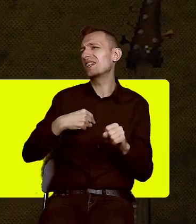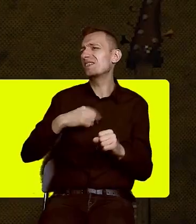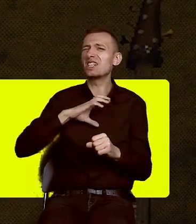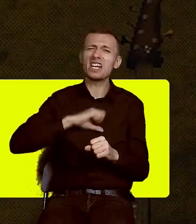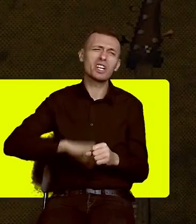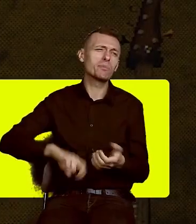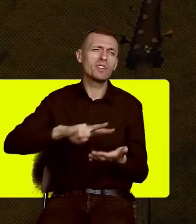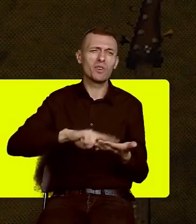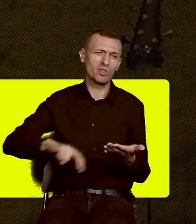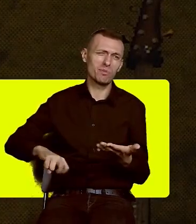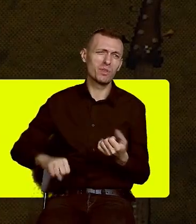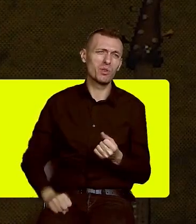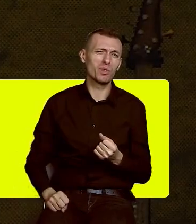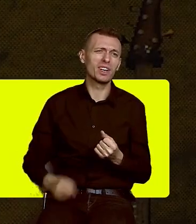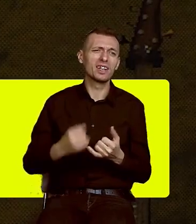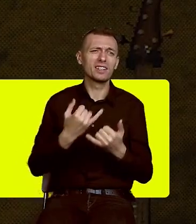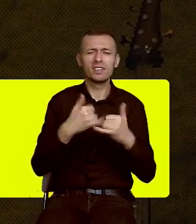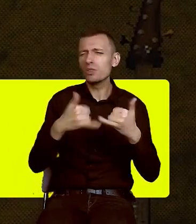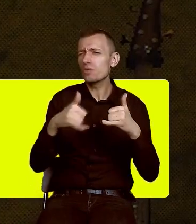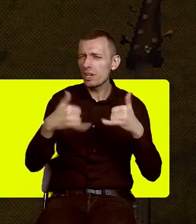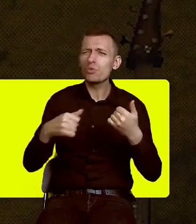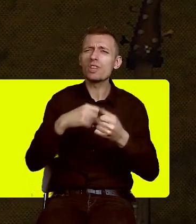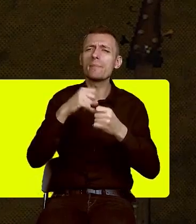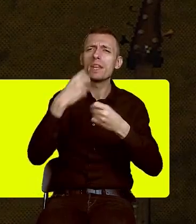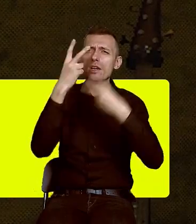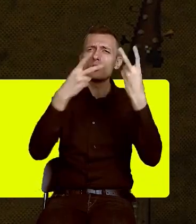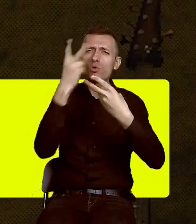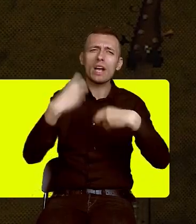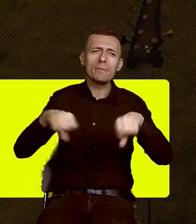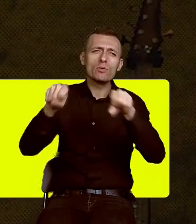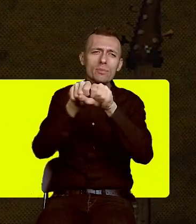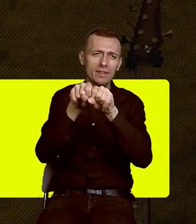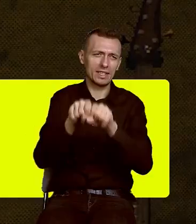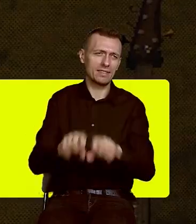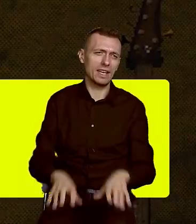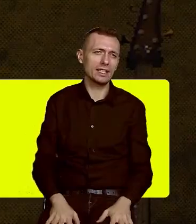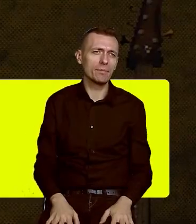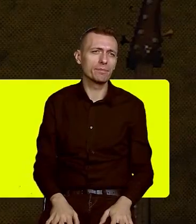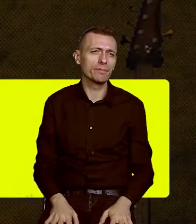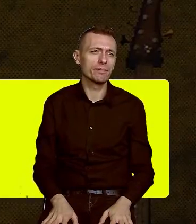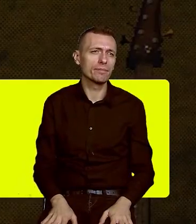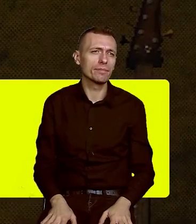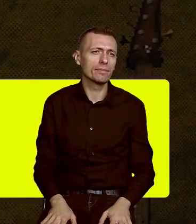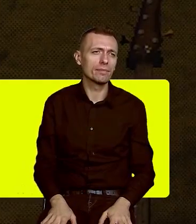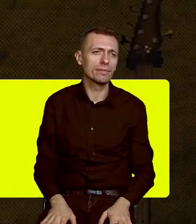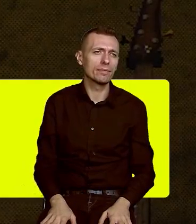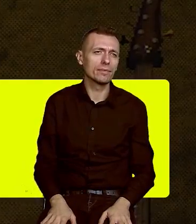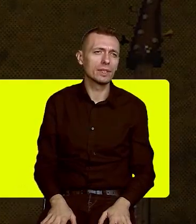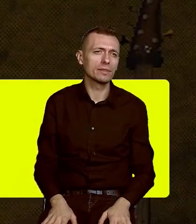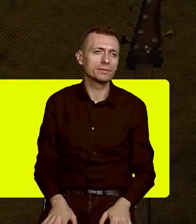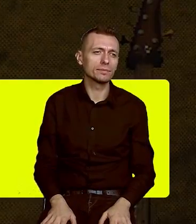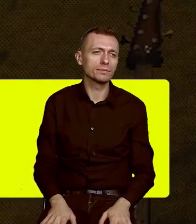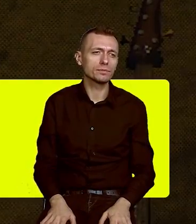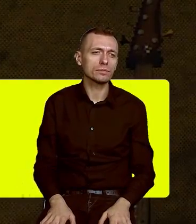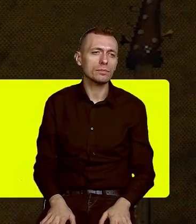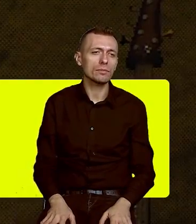swoim fantazjom. Wiecie, użyte tutaj słowo pociąga oznacza zostać odciągniętym.